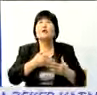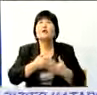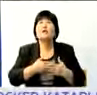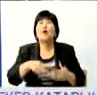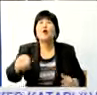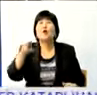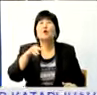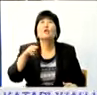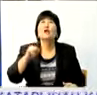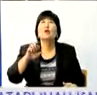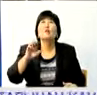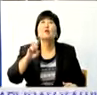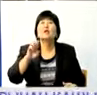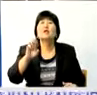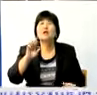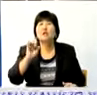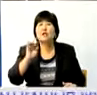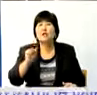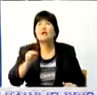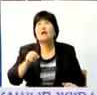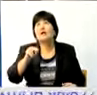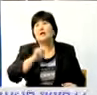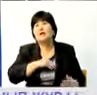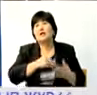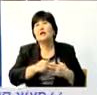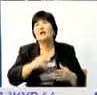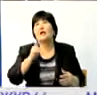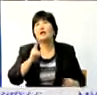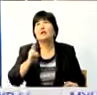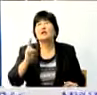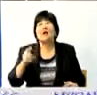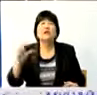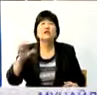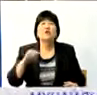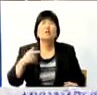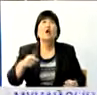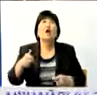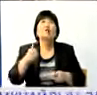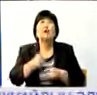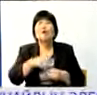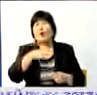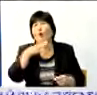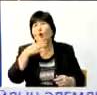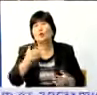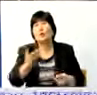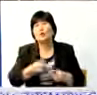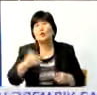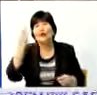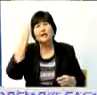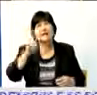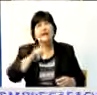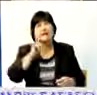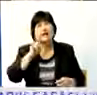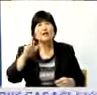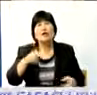Толқын Забирова, Қазақстан еңбек сіңірген қайраткері Рамазан Стамғазиев басқарған көп деген осы талантты жастар келіп